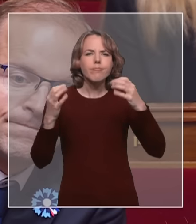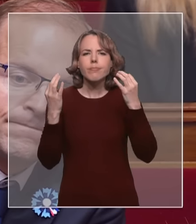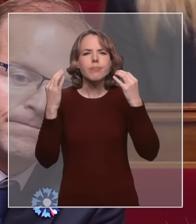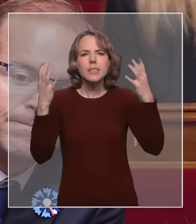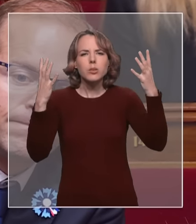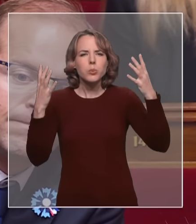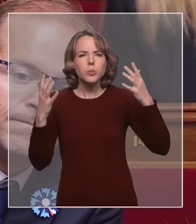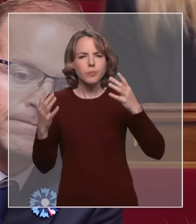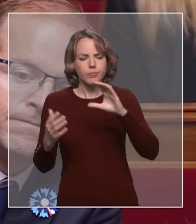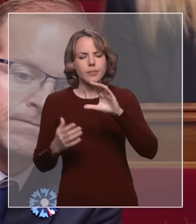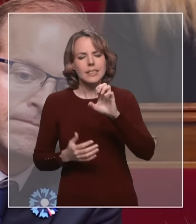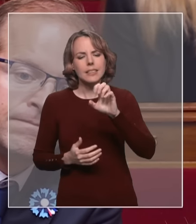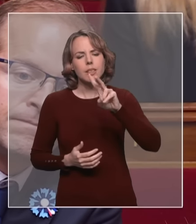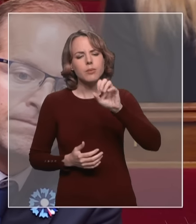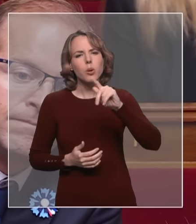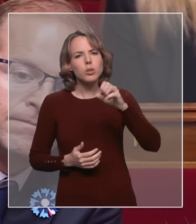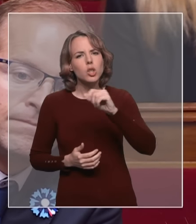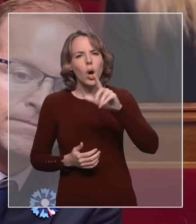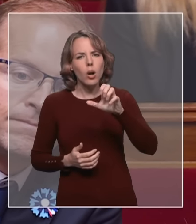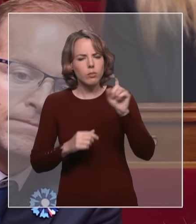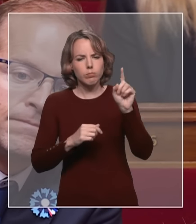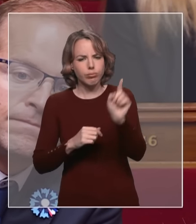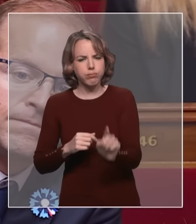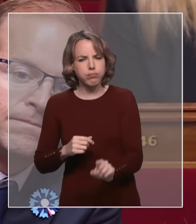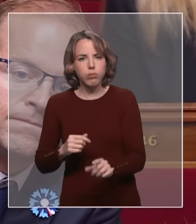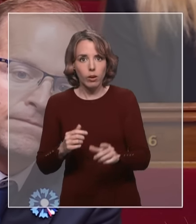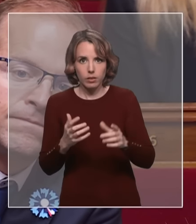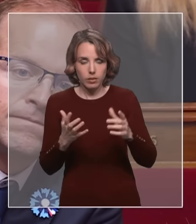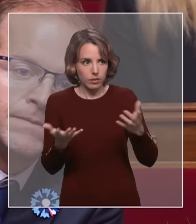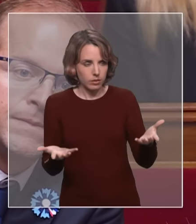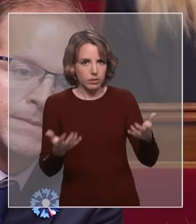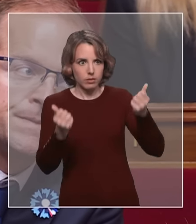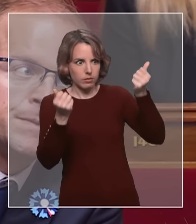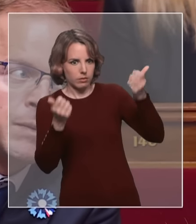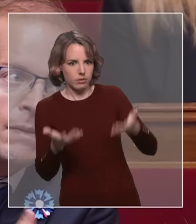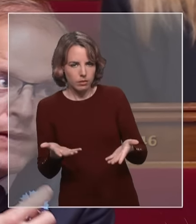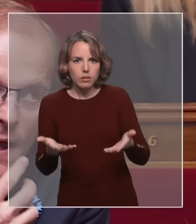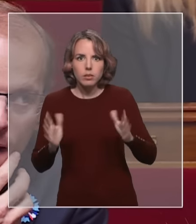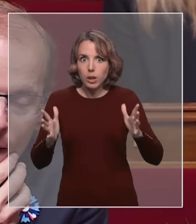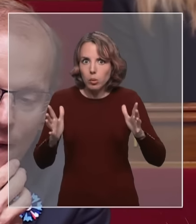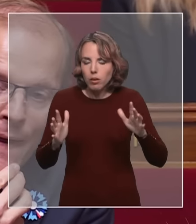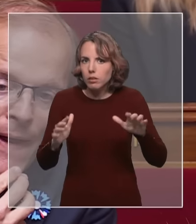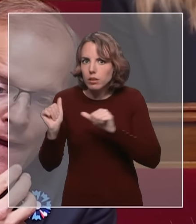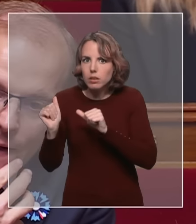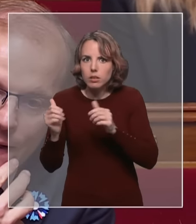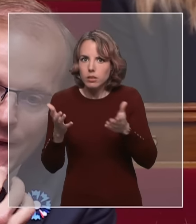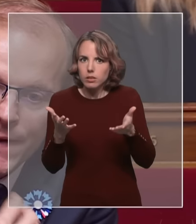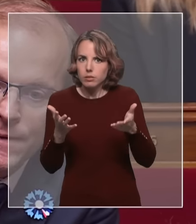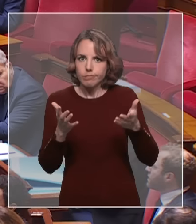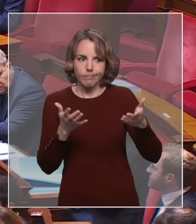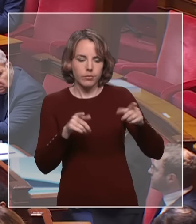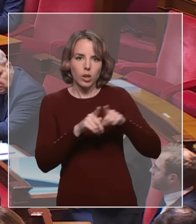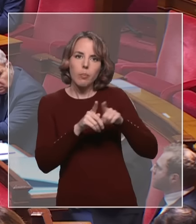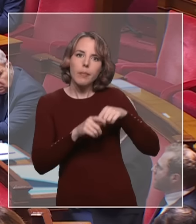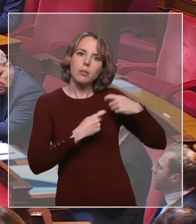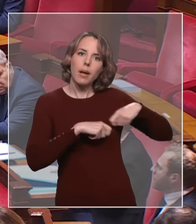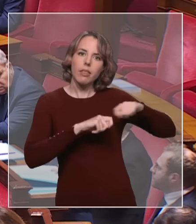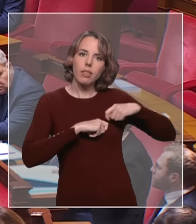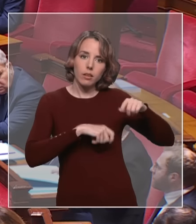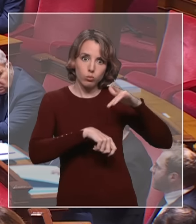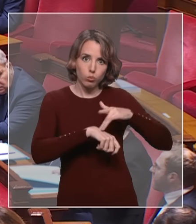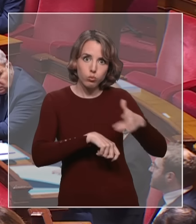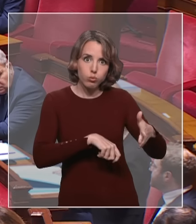peine de subir la réplique d'événements dramatiques, tels que ceux vécus dernièrement en Espagne et dont les images